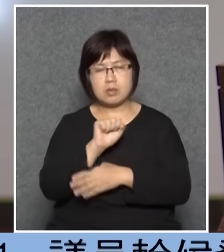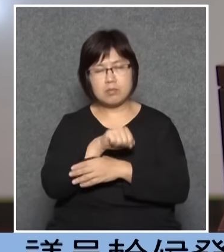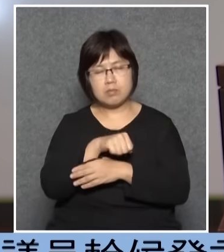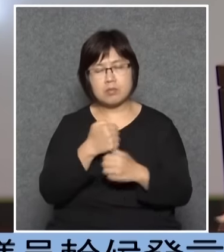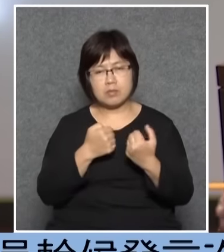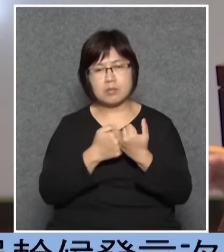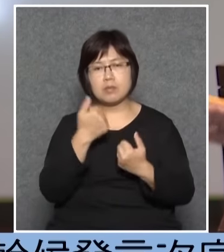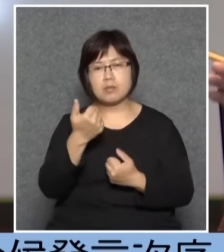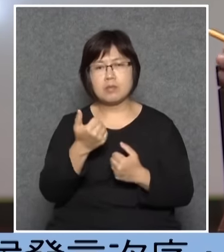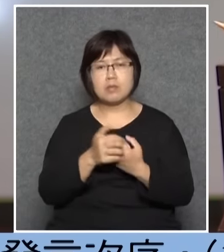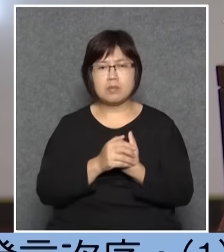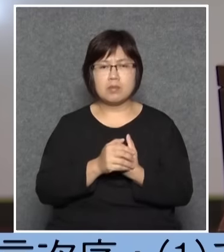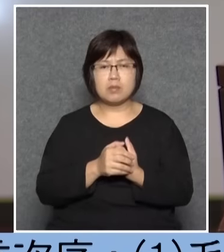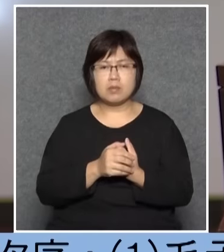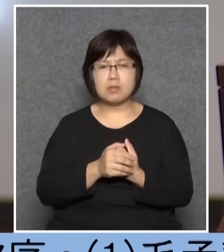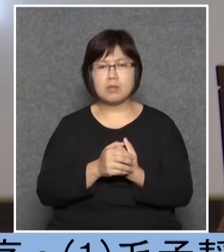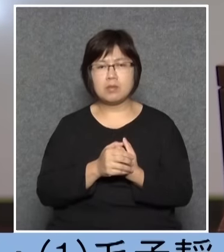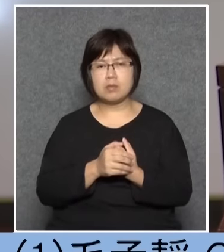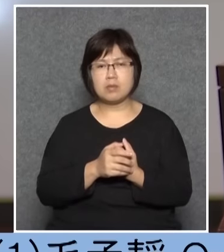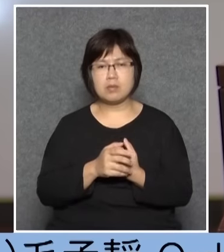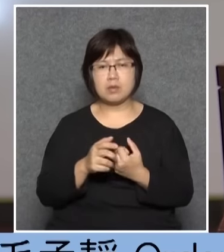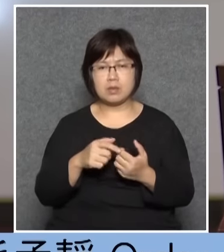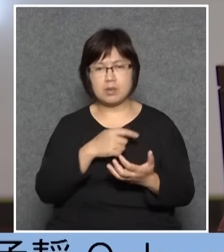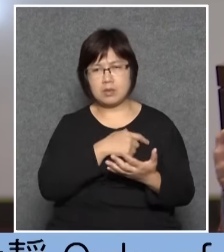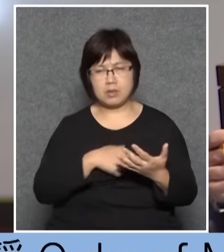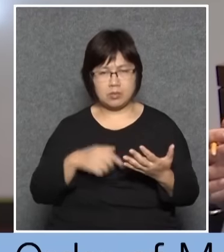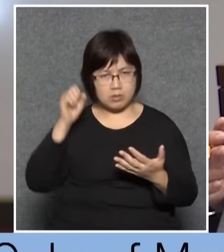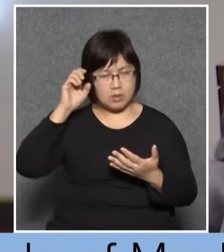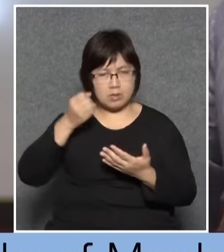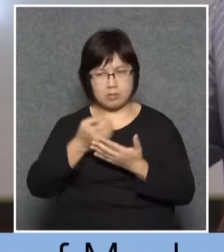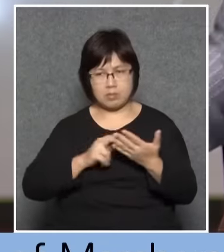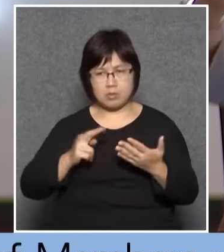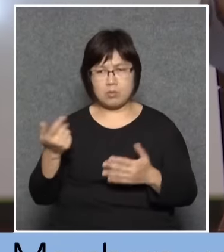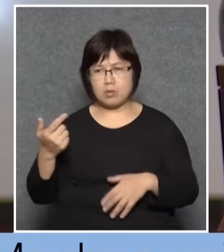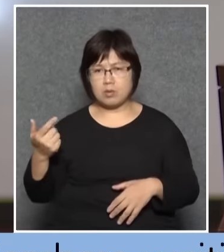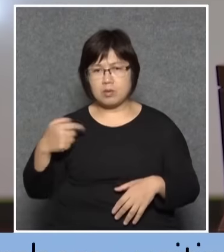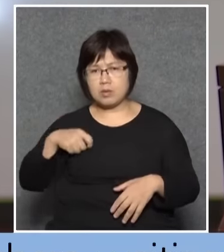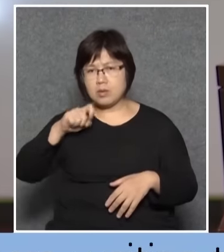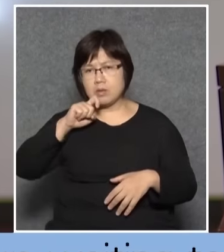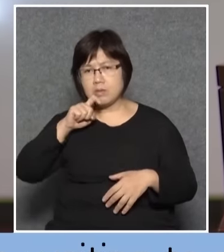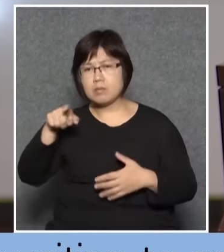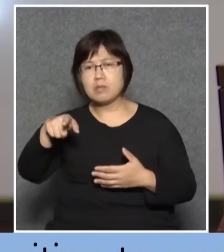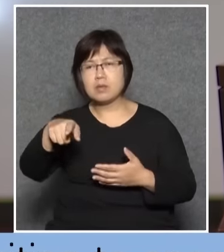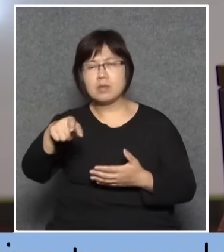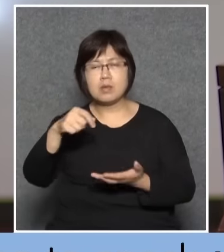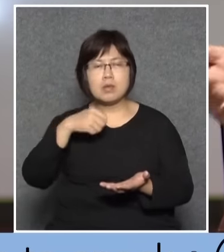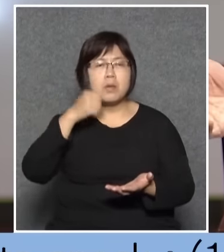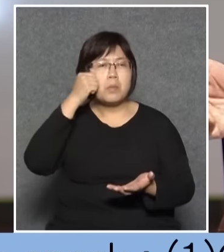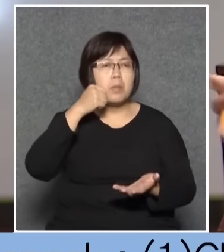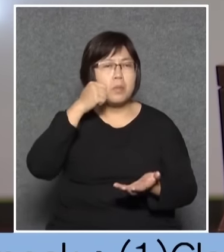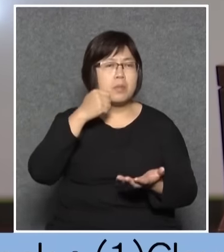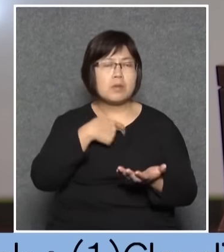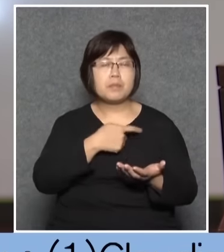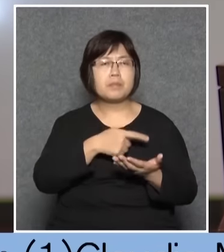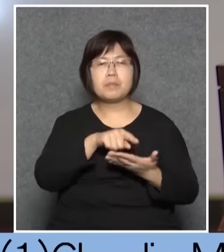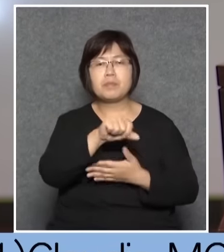但即係我哋有好多議員提修正案。係嘛？有啲就梗係過唔到你老人家嗰關啦，係咪？咁理由好簡單